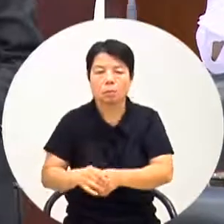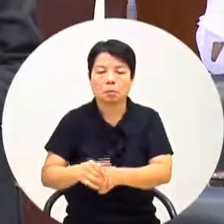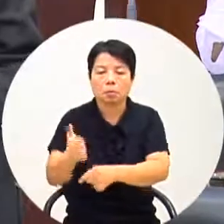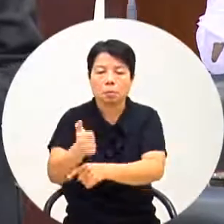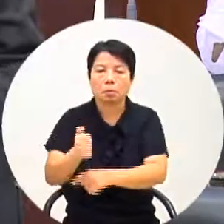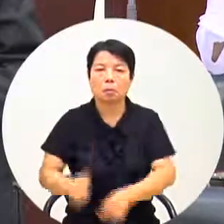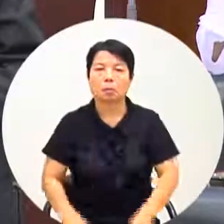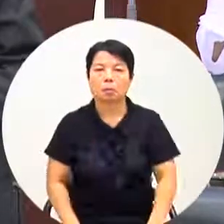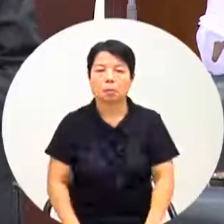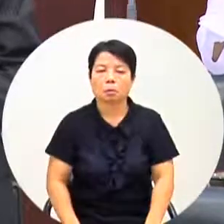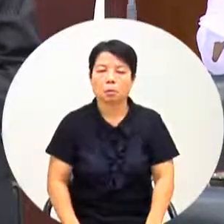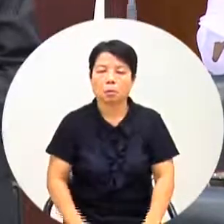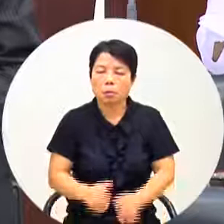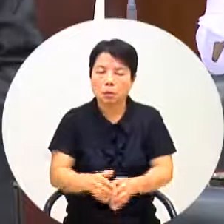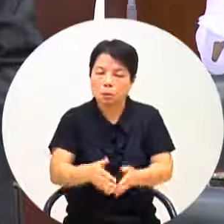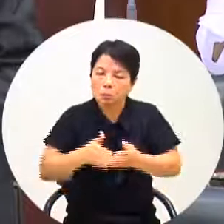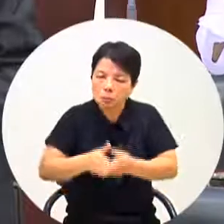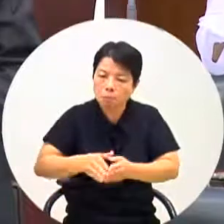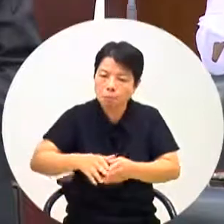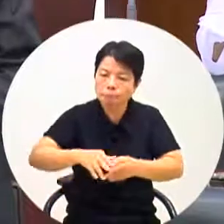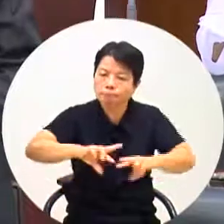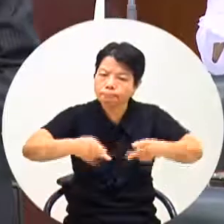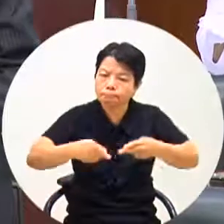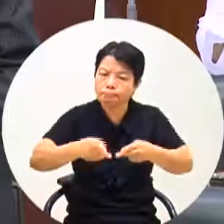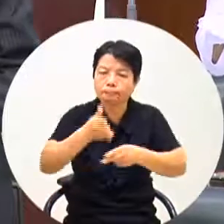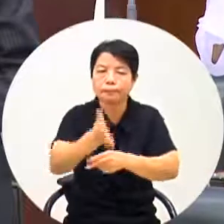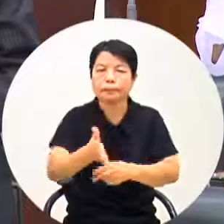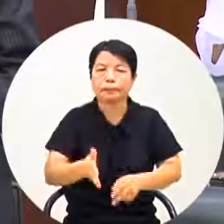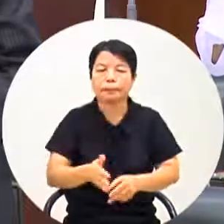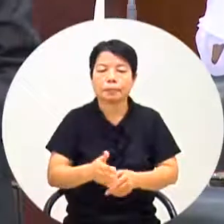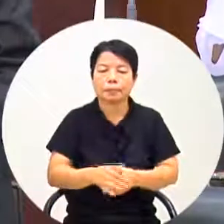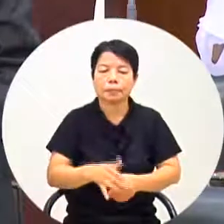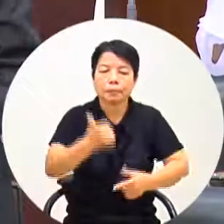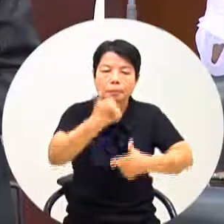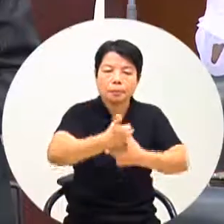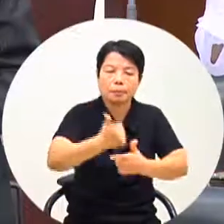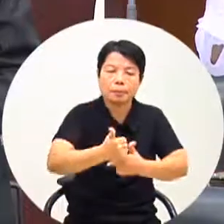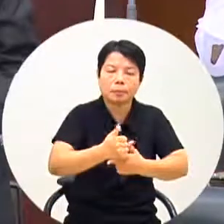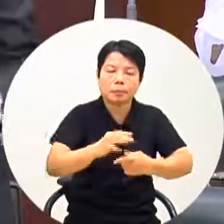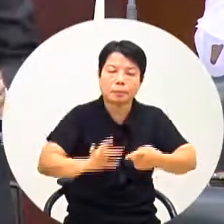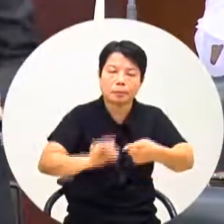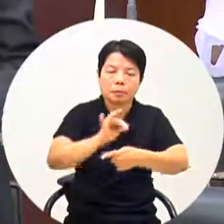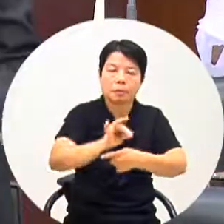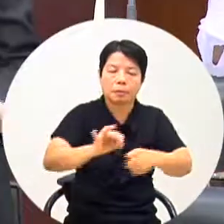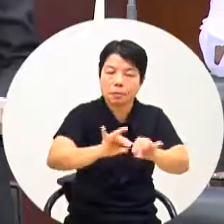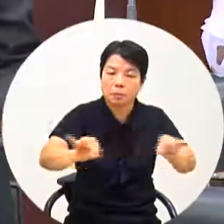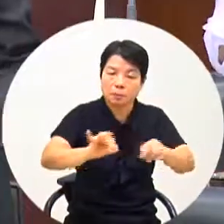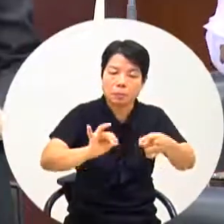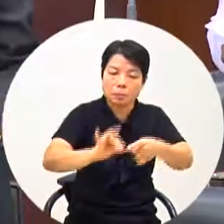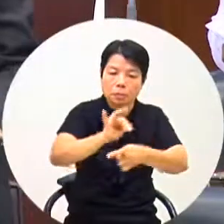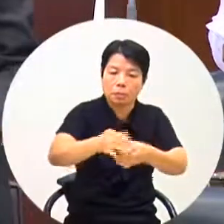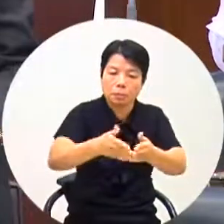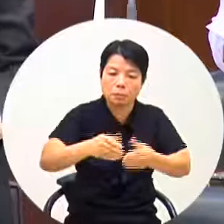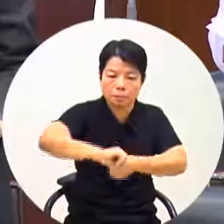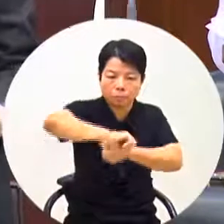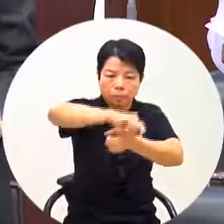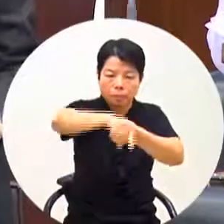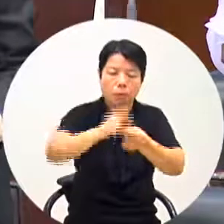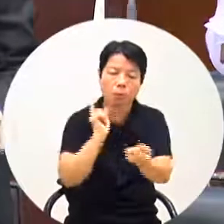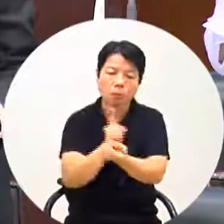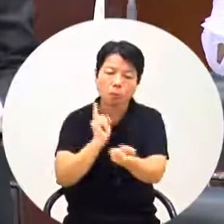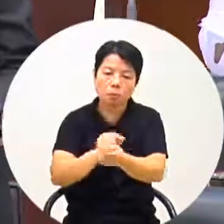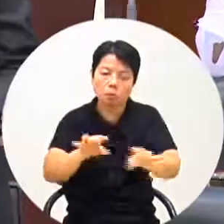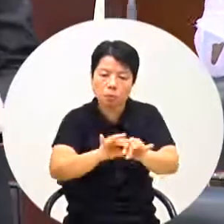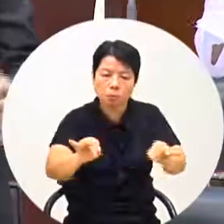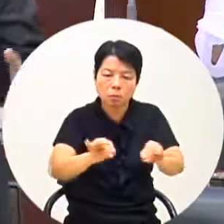以你觉得有必要再做调整吗？哈，有必要把建蔽率再增加，对不对？ 因为对土地的使用正义